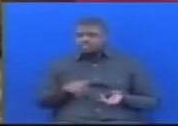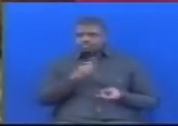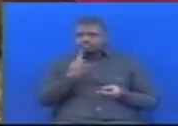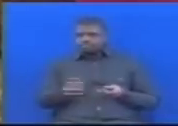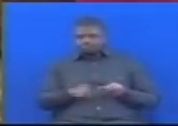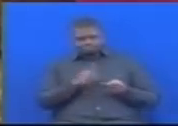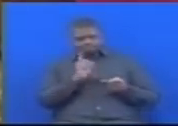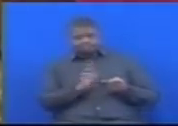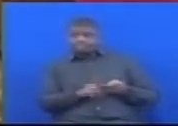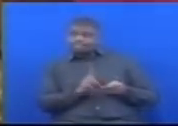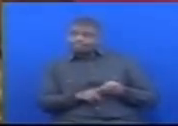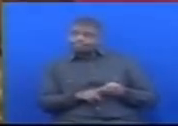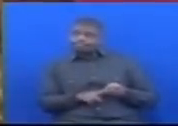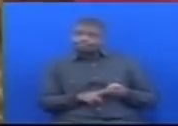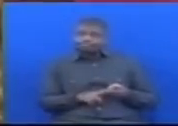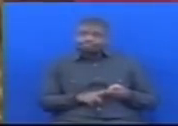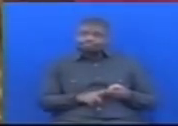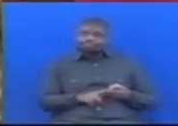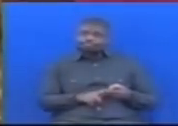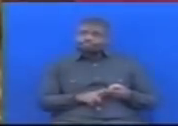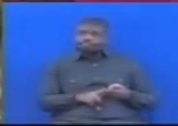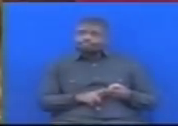Swali la pili,